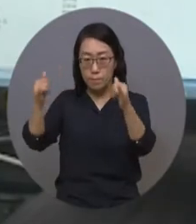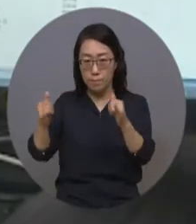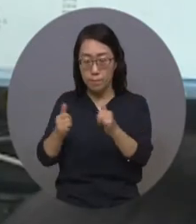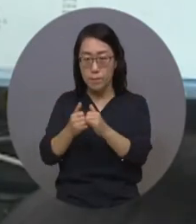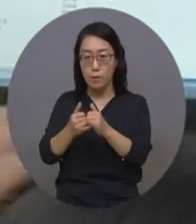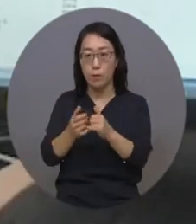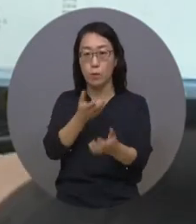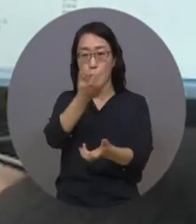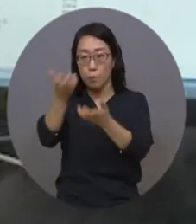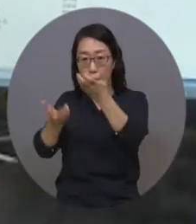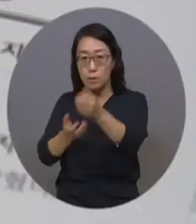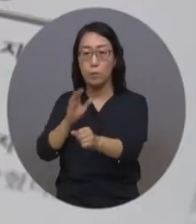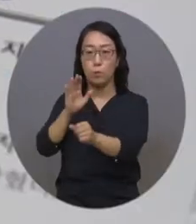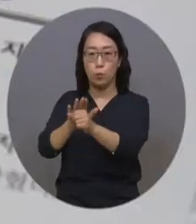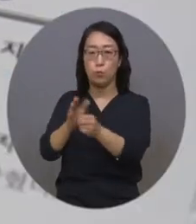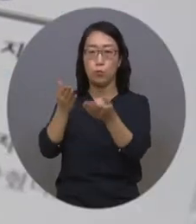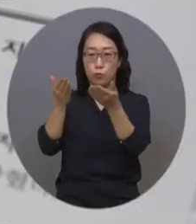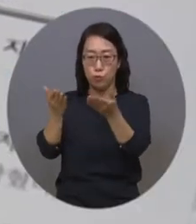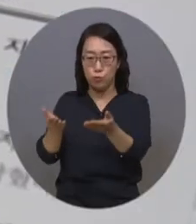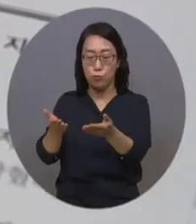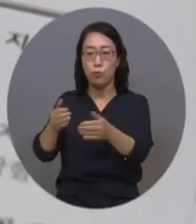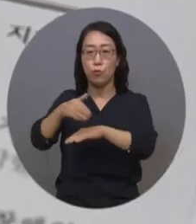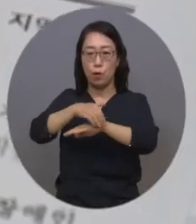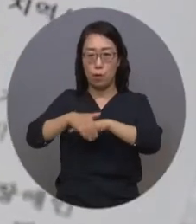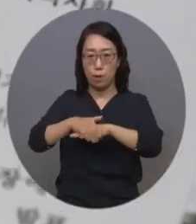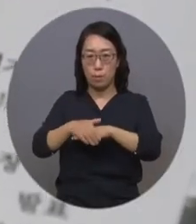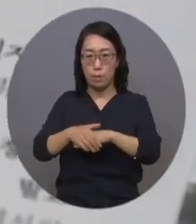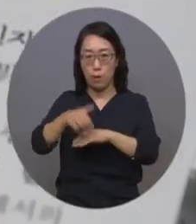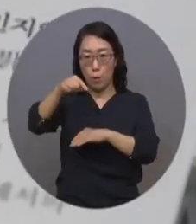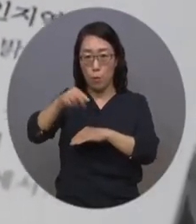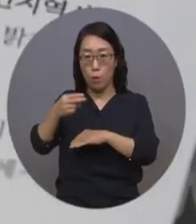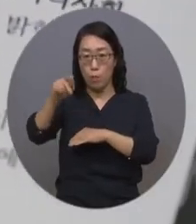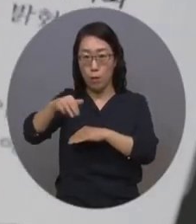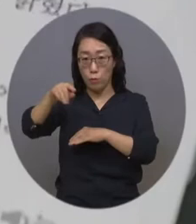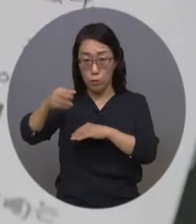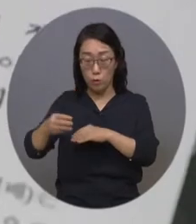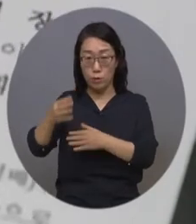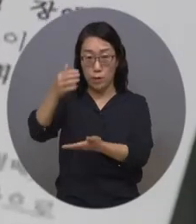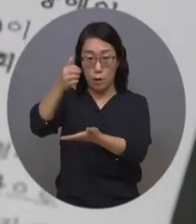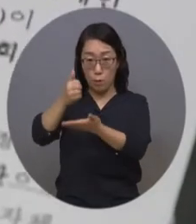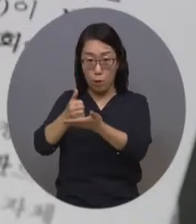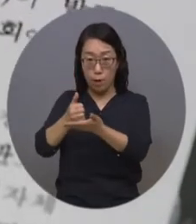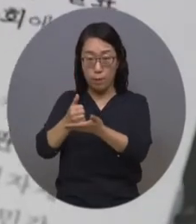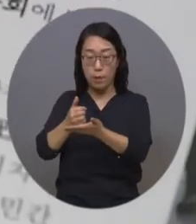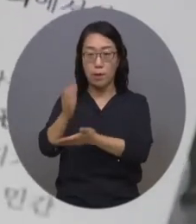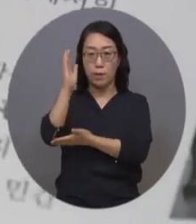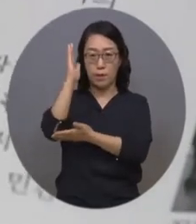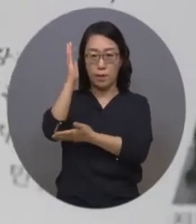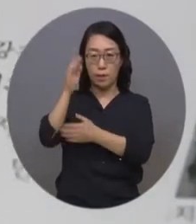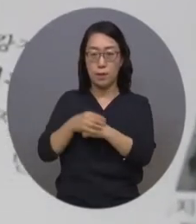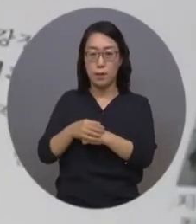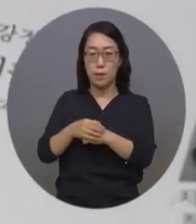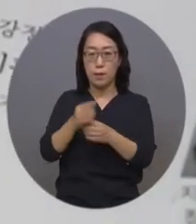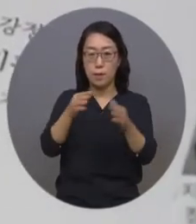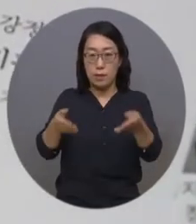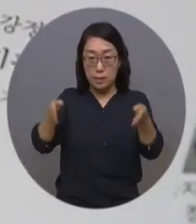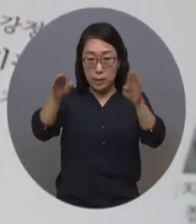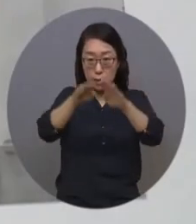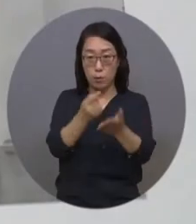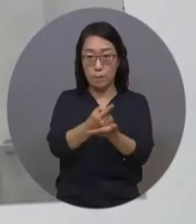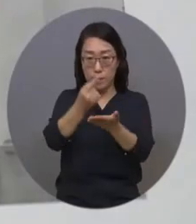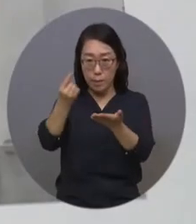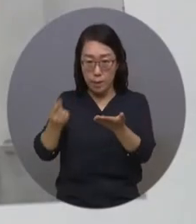이전을 지원할 계획입니다. 권덕철 장관은 개소식 축사를 통해 탈시설 자립지원 로드맵을